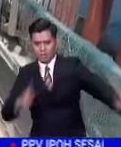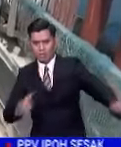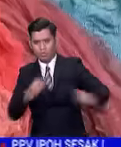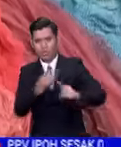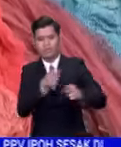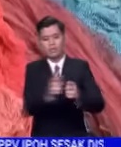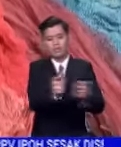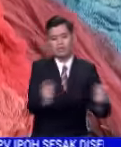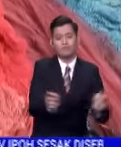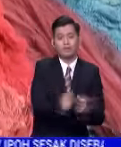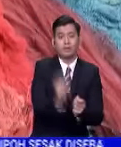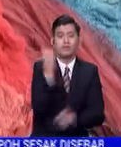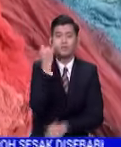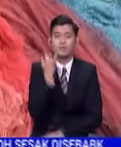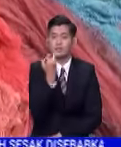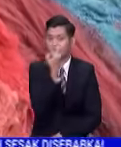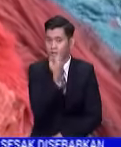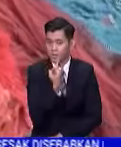Israel.